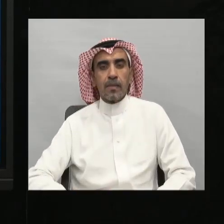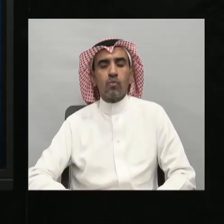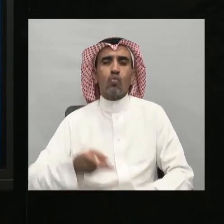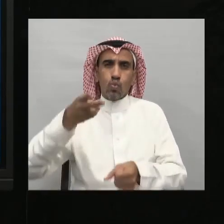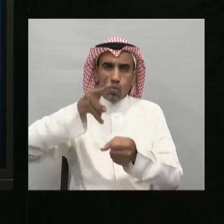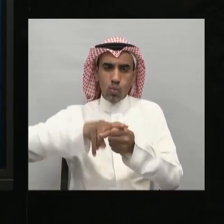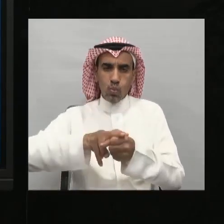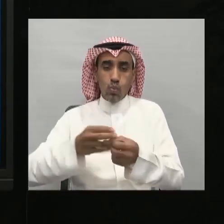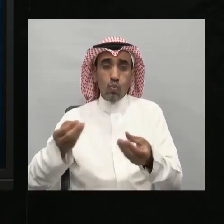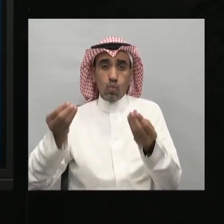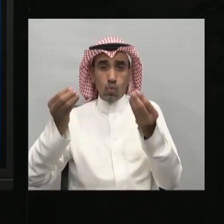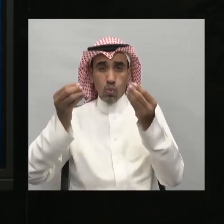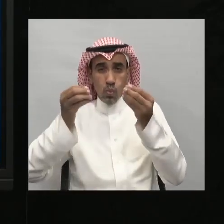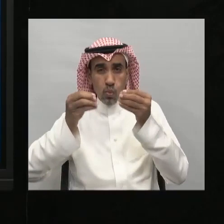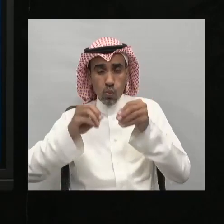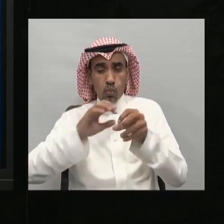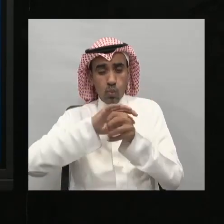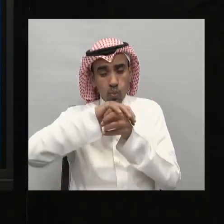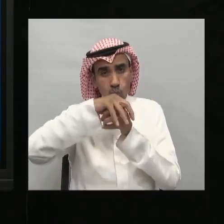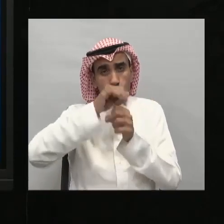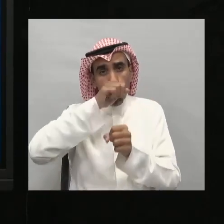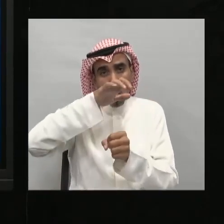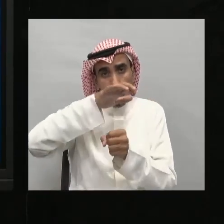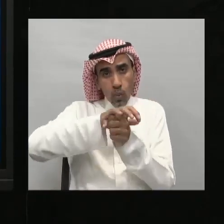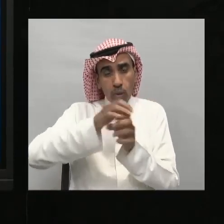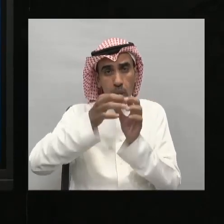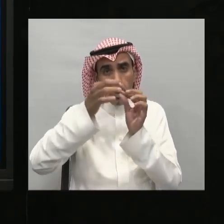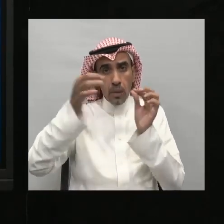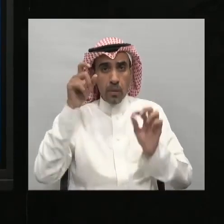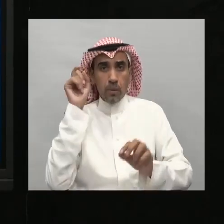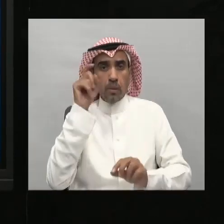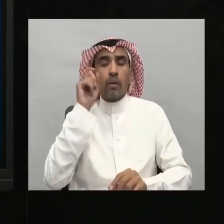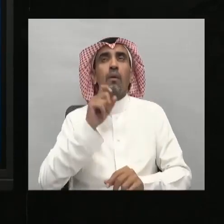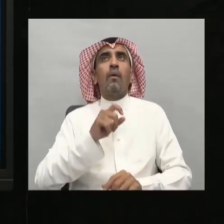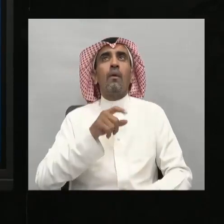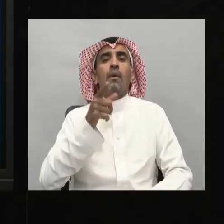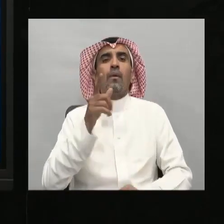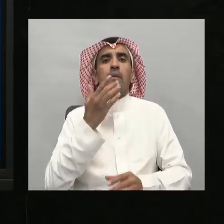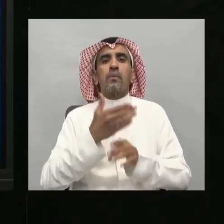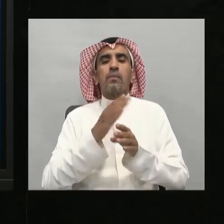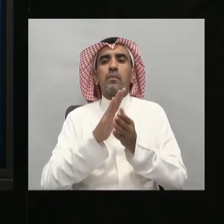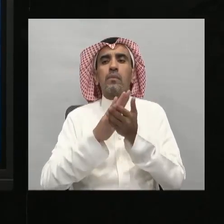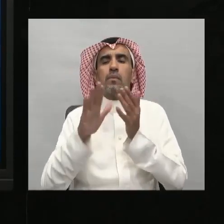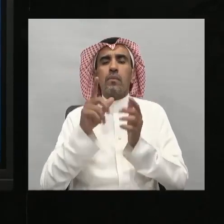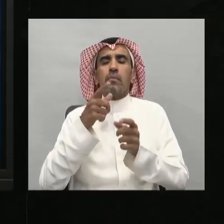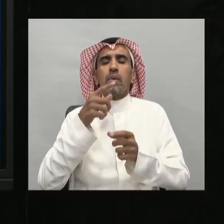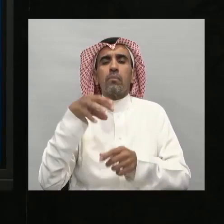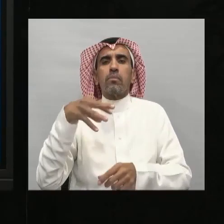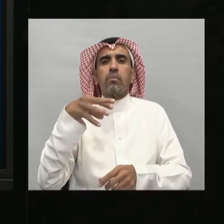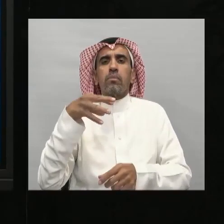أيضا تزداد نفاذية غشاء الكيس الخيطي اللاسع نتيجة لللمس أو لمنبه